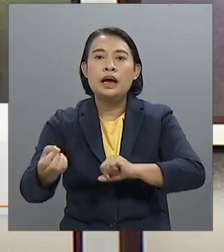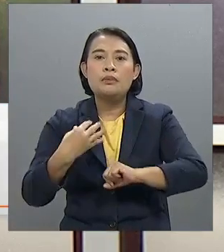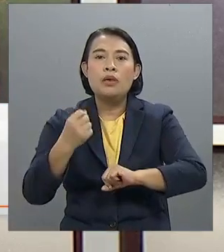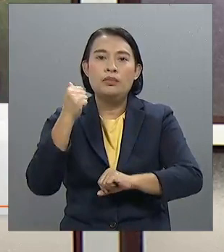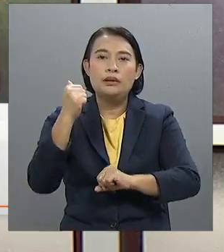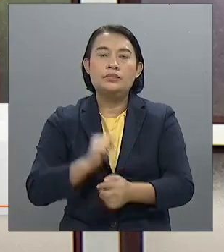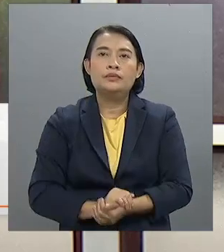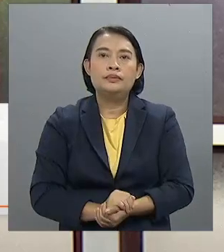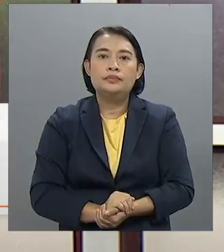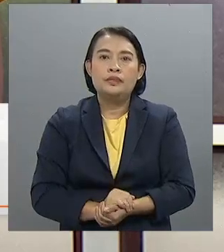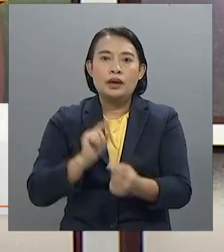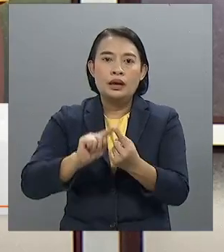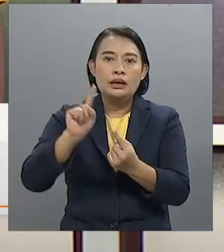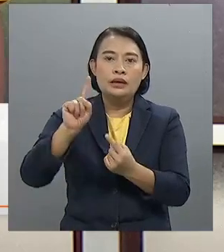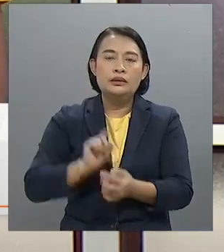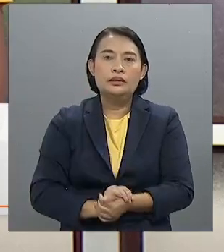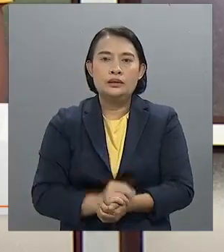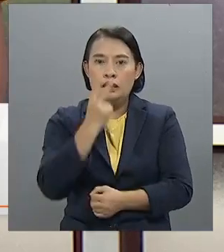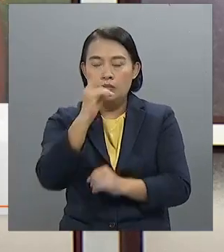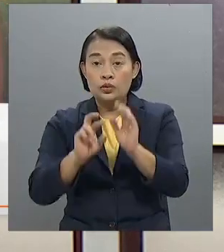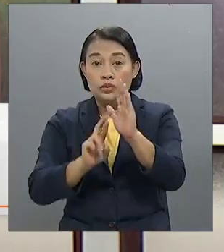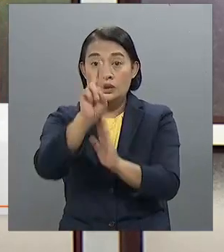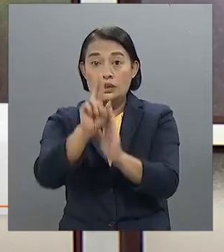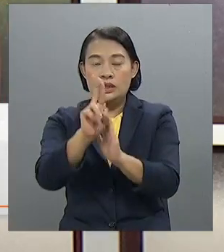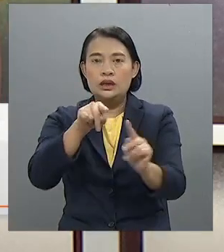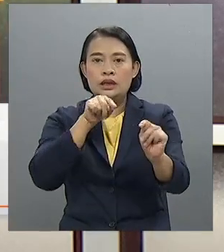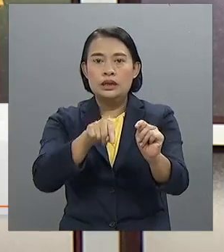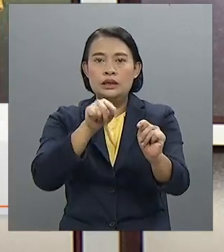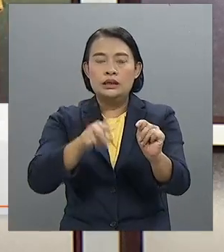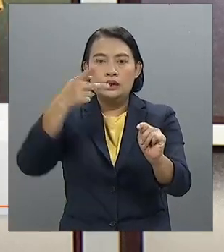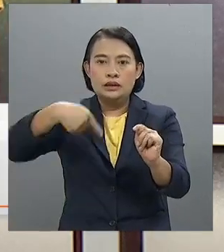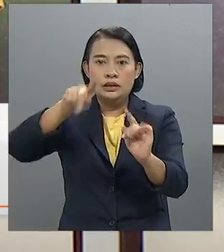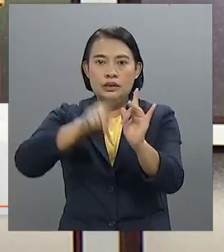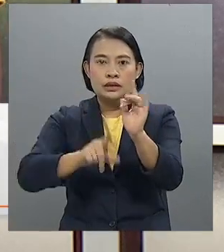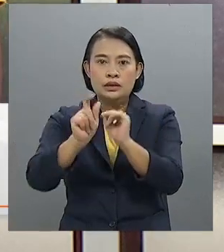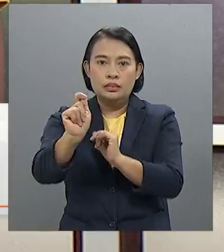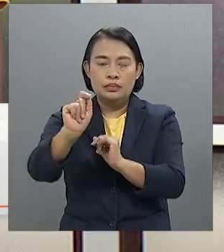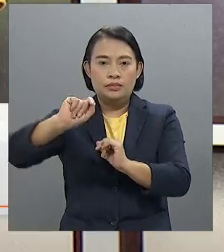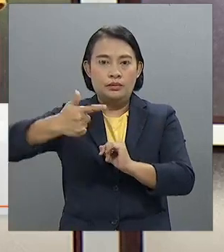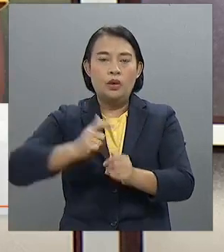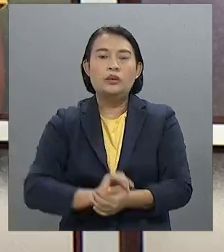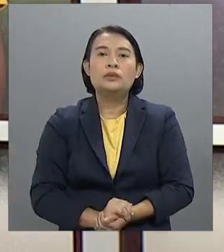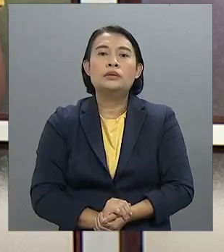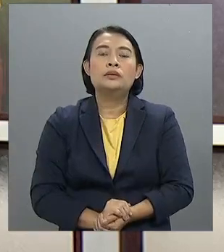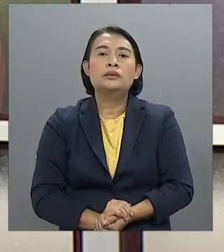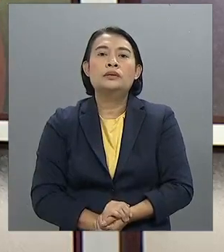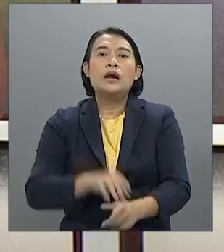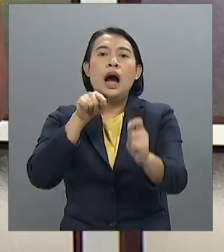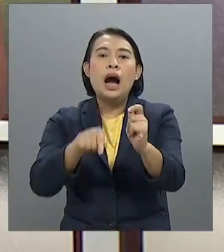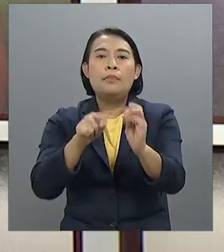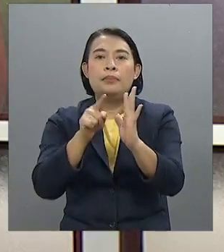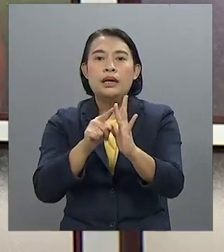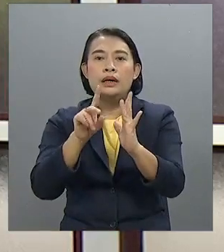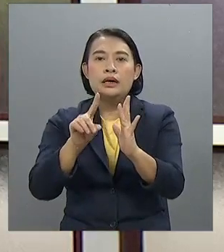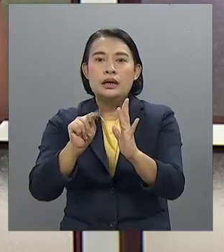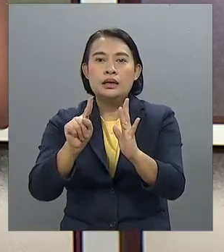ป้ายนี้ไปกันที่จังหวัดเชียงรายค่ะที่ตำบลป้องอำเภอเทิงค่ะชาวบ้านบอกว่าที่นี่ไม่มีน้ำประปาใช้มานานแล้วนะ